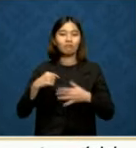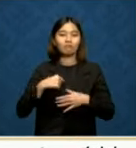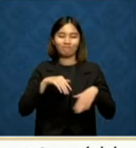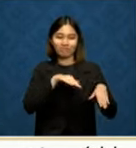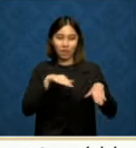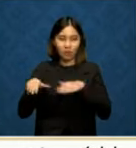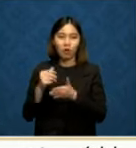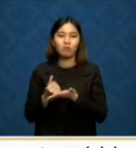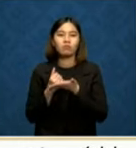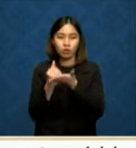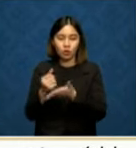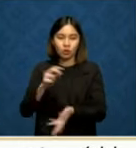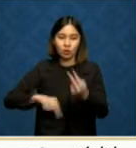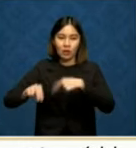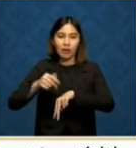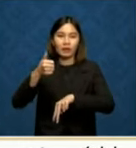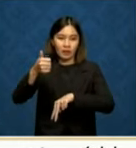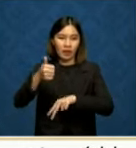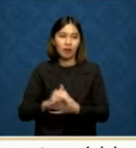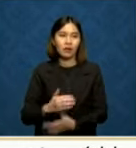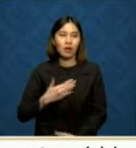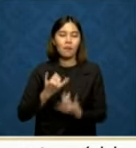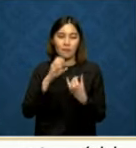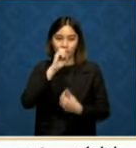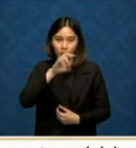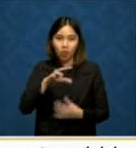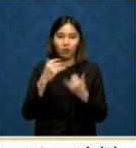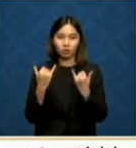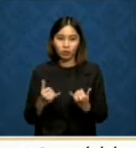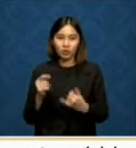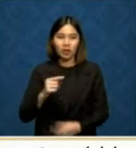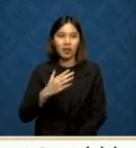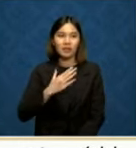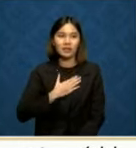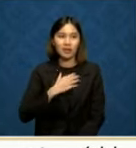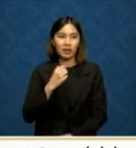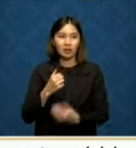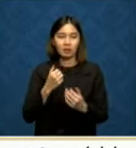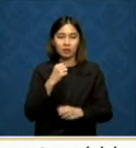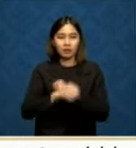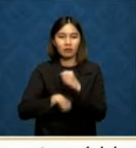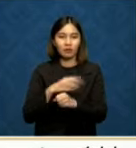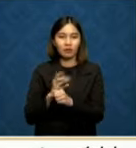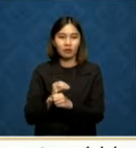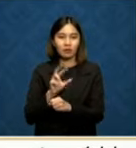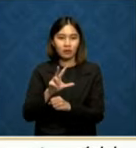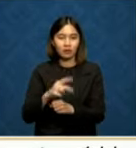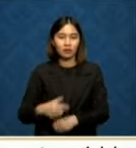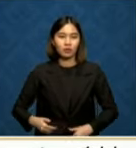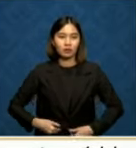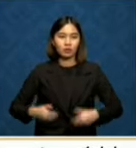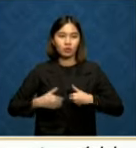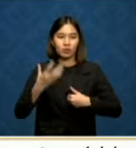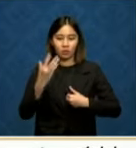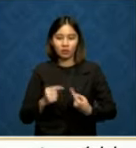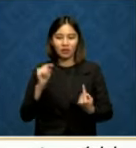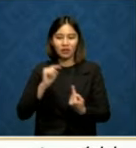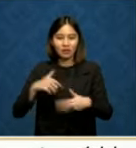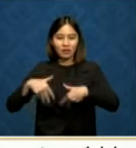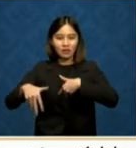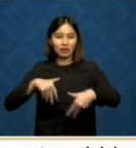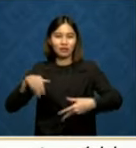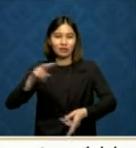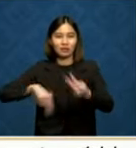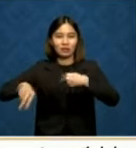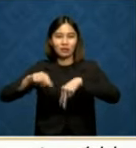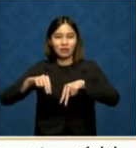พร้อมทจะช่วยคุณค่ะก็บอกไตรนี้เลย ยีฉน 63 แล้นะคะชีวิตที่เหลือก็เพอผู้บิภกคะ ขอบ